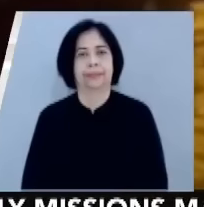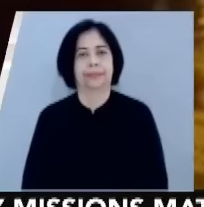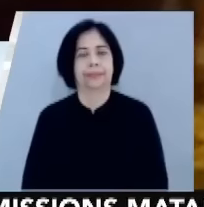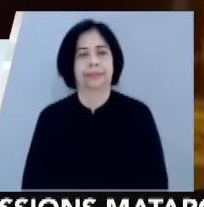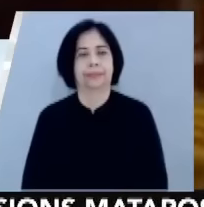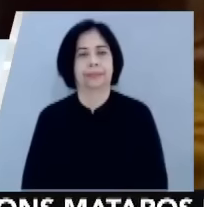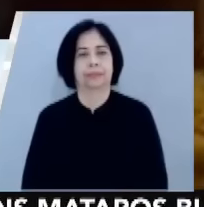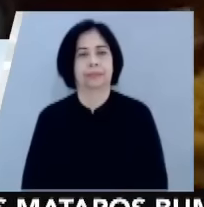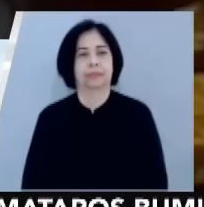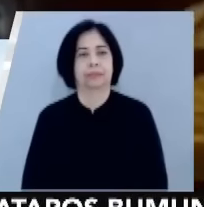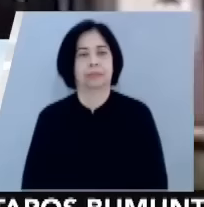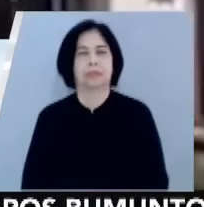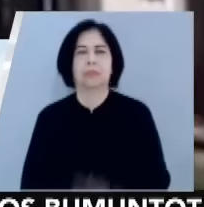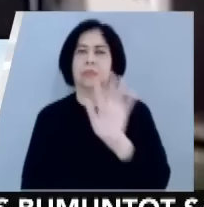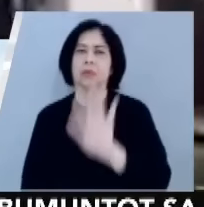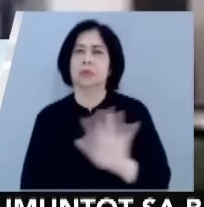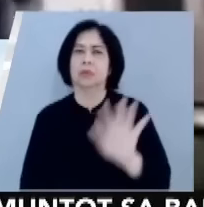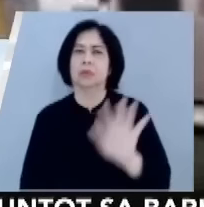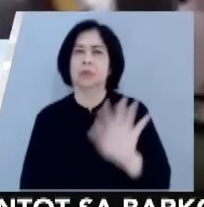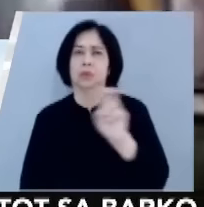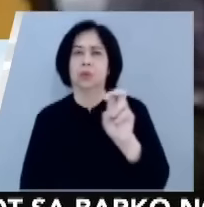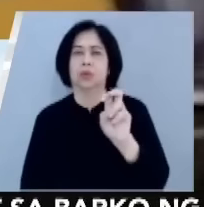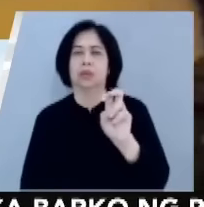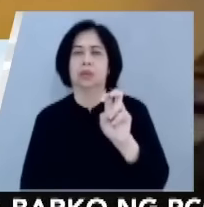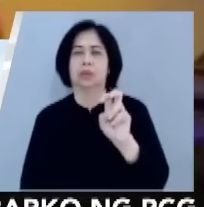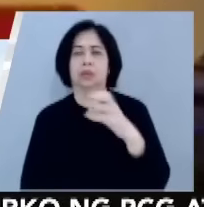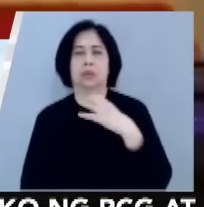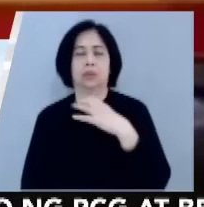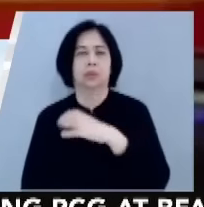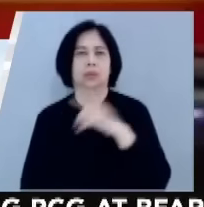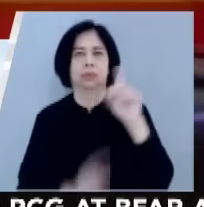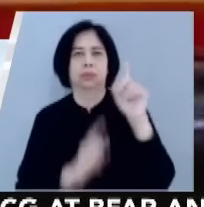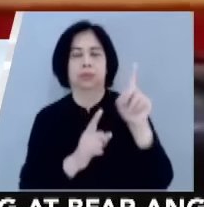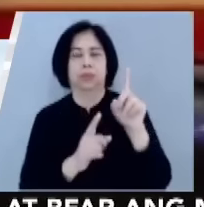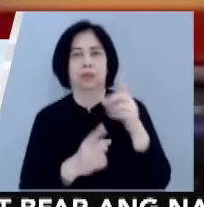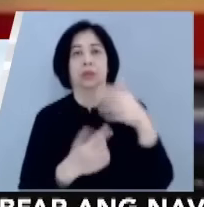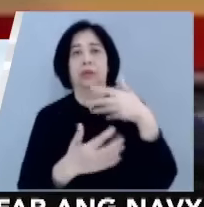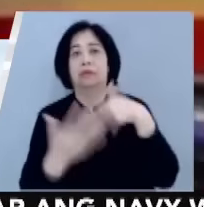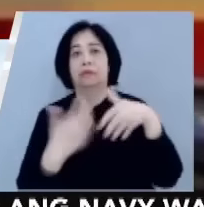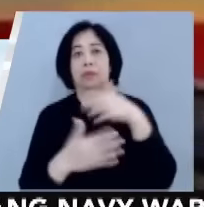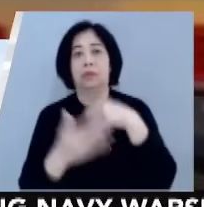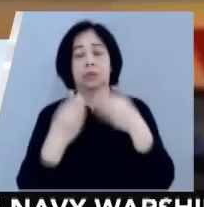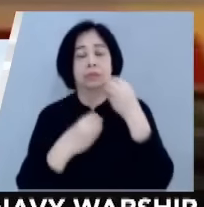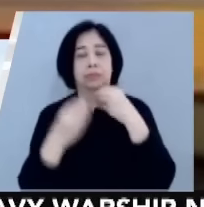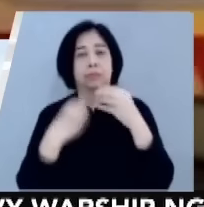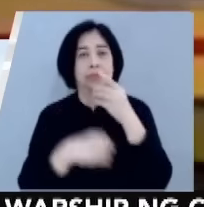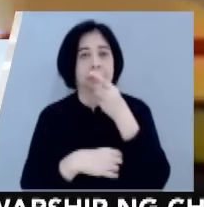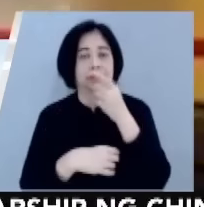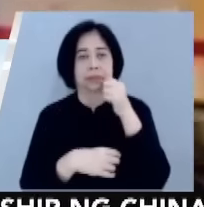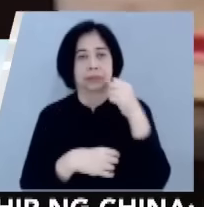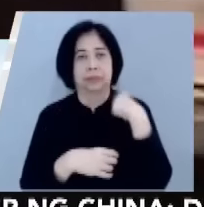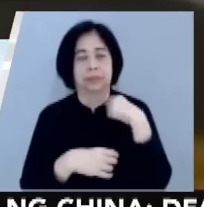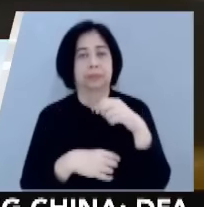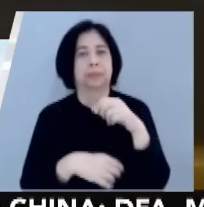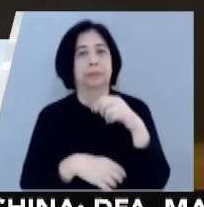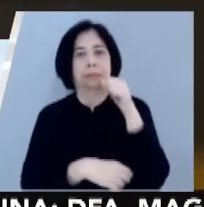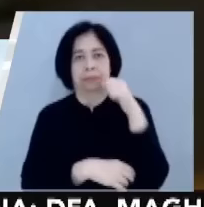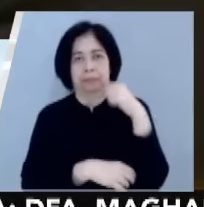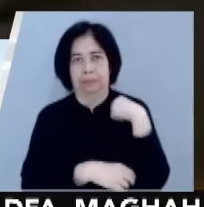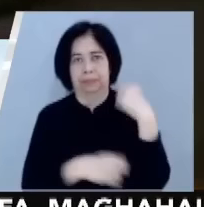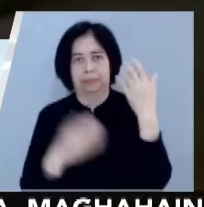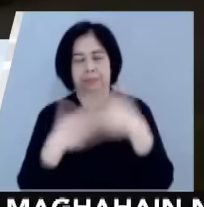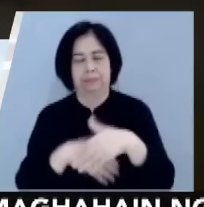Tinatayang 200 kongresista ang dumalo sa fellowship dinner kasama ni Pangulong Bongbong Marcos sa Malacañang kagabi. Ang